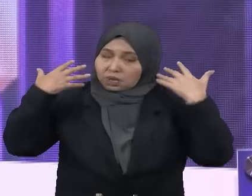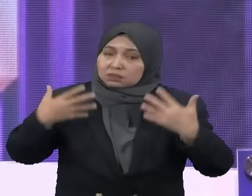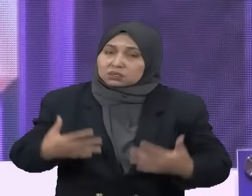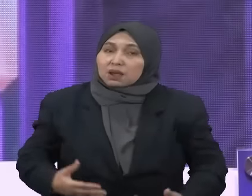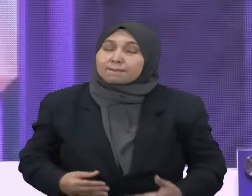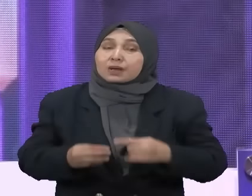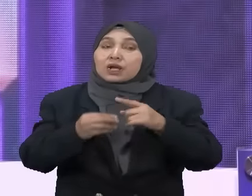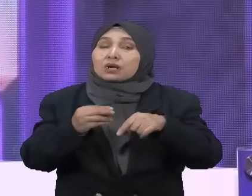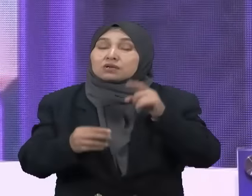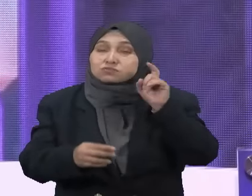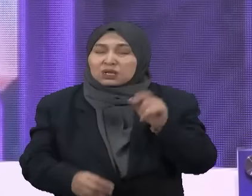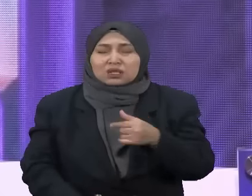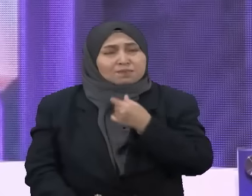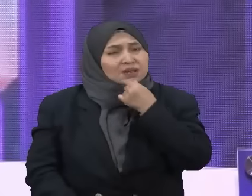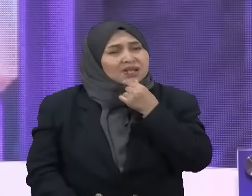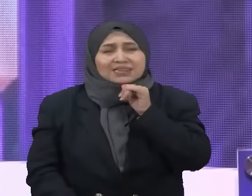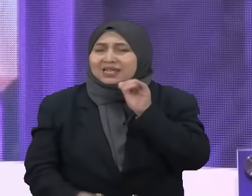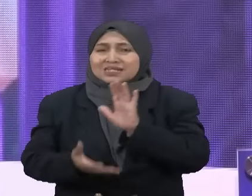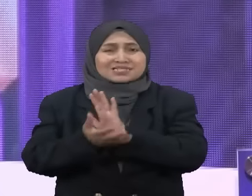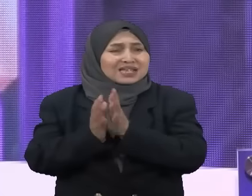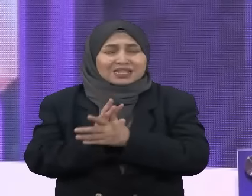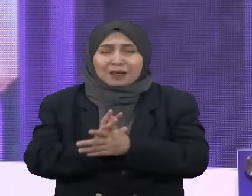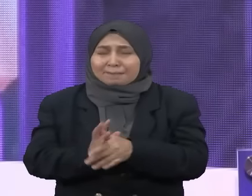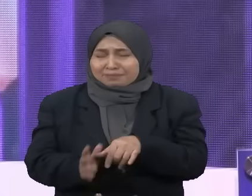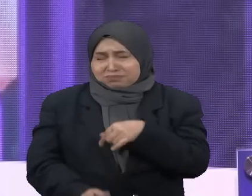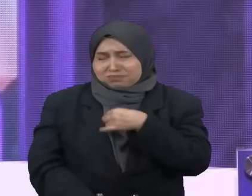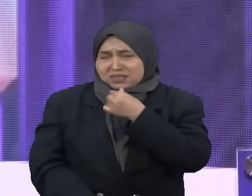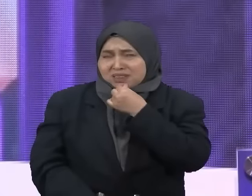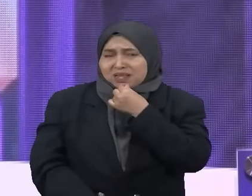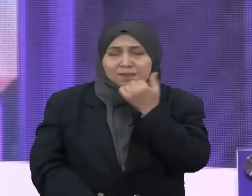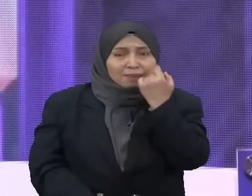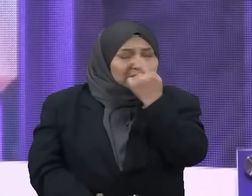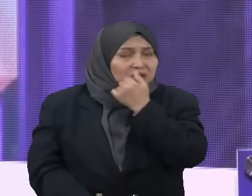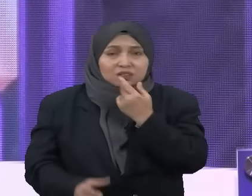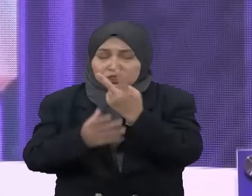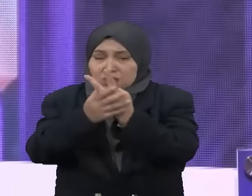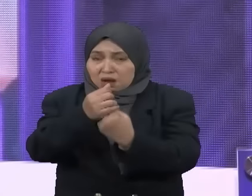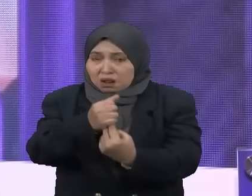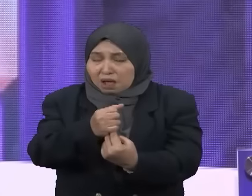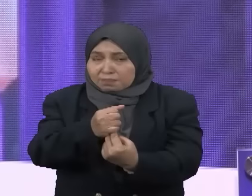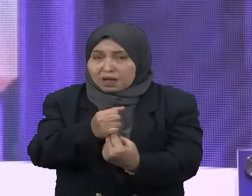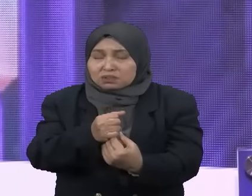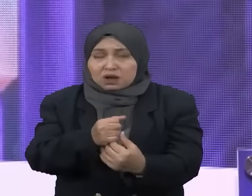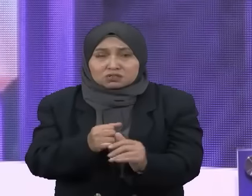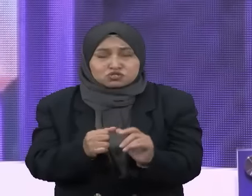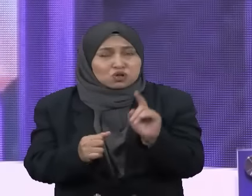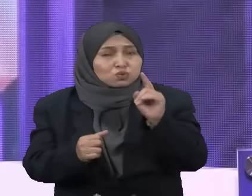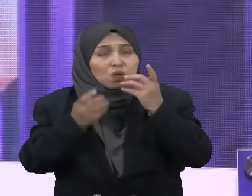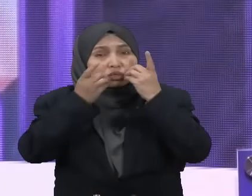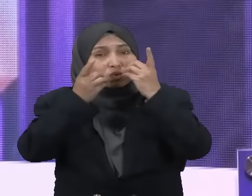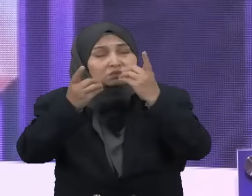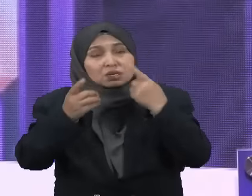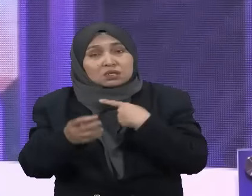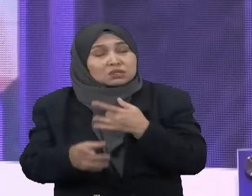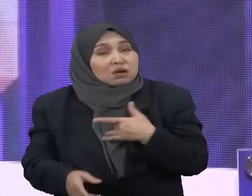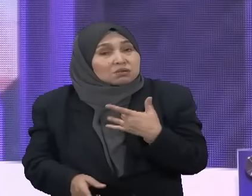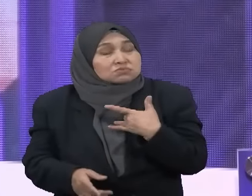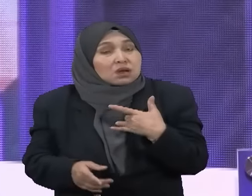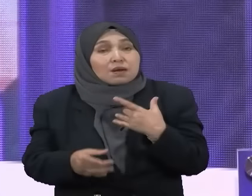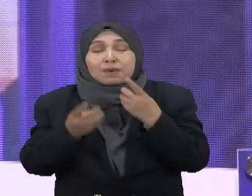yang sepatutnya pelik pun tak jadi pelik di mata kita. Bila kita terlampau tenggelam di dalam satu-satu maksiat, kita akan merasakan